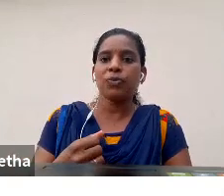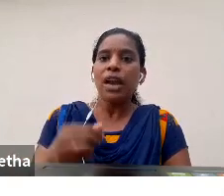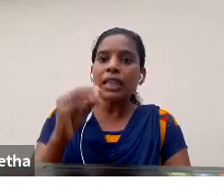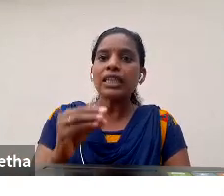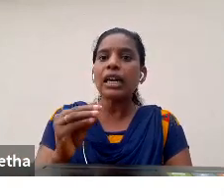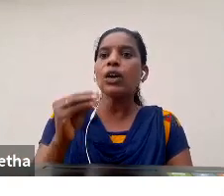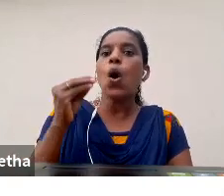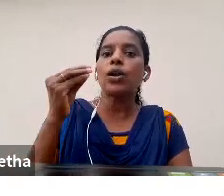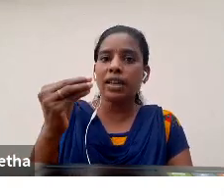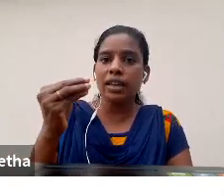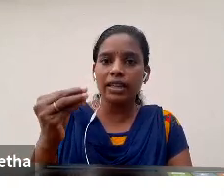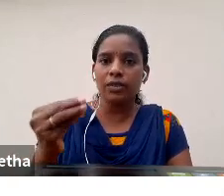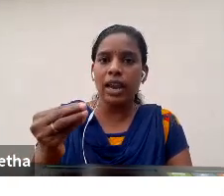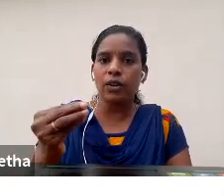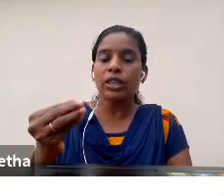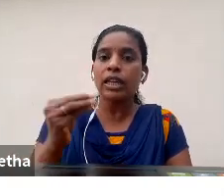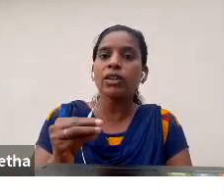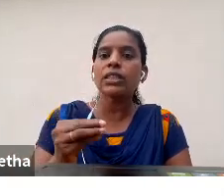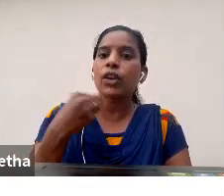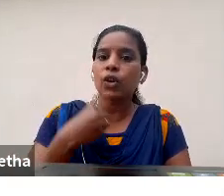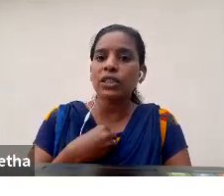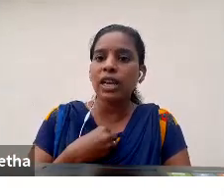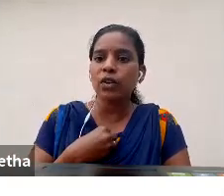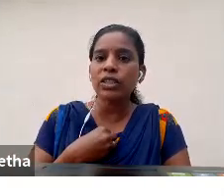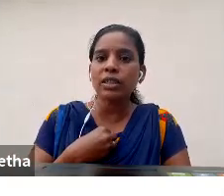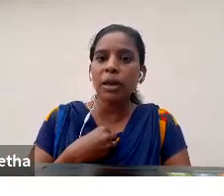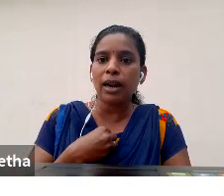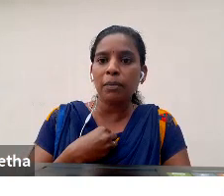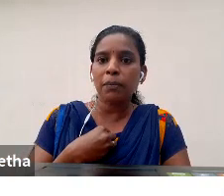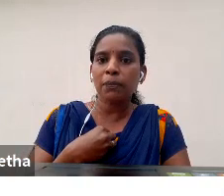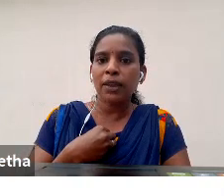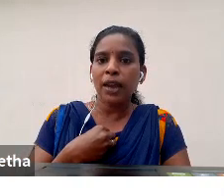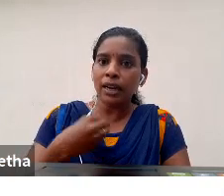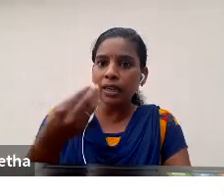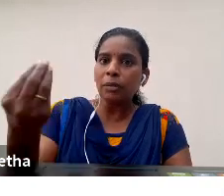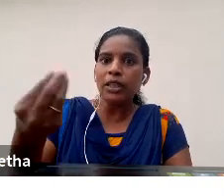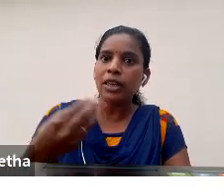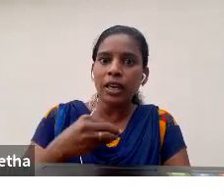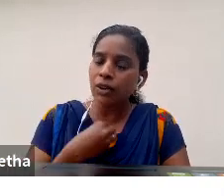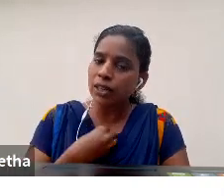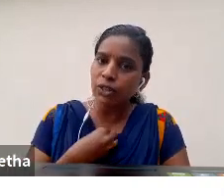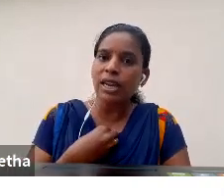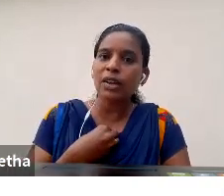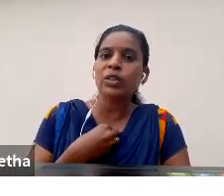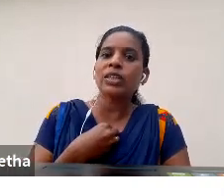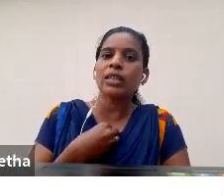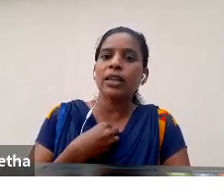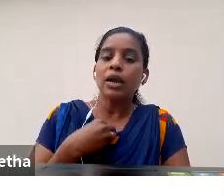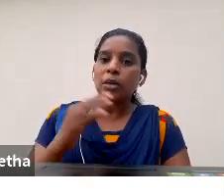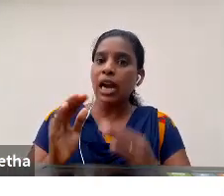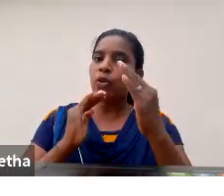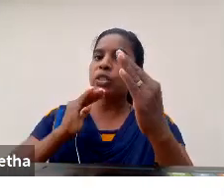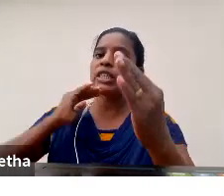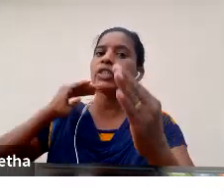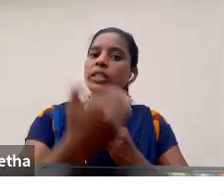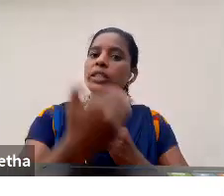ആർജിച്ചെടുത്തു. അതാണ് ഓൾട്ടർനേറ്റീവ് ലാംഗ്വേജ്. എന്ന് വെച്ചാൽ അവർക്ക് ഒരു ഫസ്റ്റ് ലാംഗ്വേജ് ഉണ്ട് മലയാളം, അല്ലെങ്കിൽ തമിഴ്നാട്ടിലാണെങ്കിൽ അവർക്ക് ഫസ്റ്റ് ലാംഗ്വേജ് ഉണ്ട് തമിഴ്.